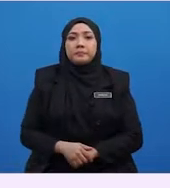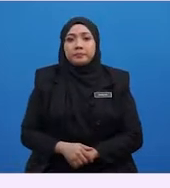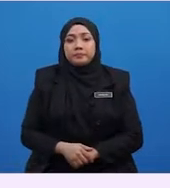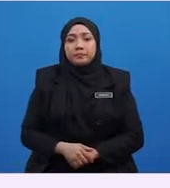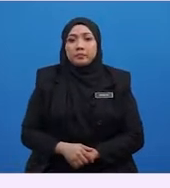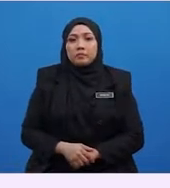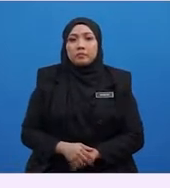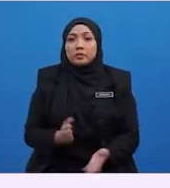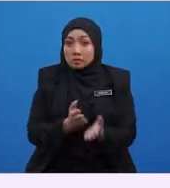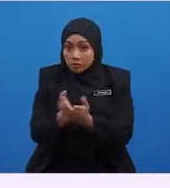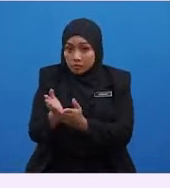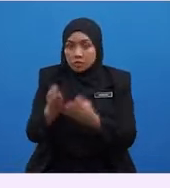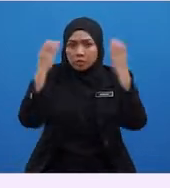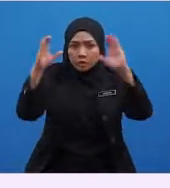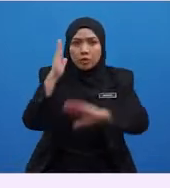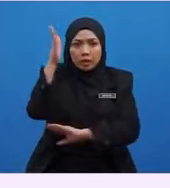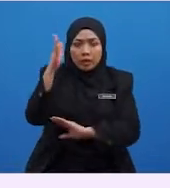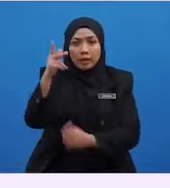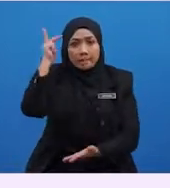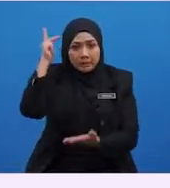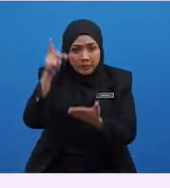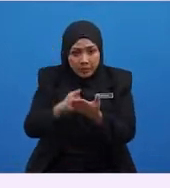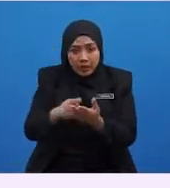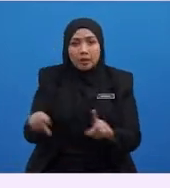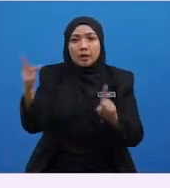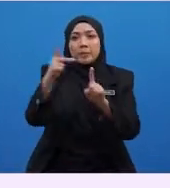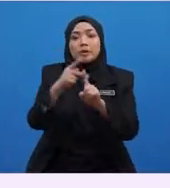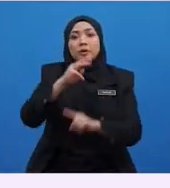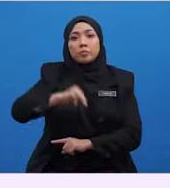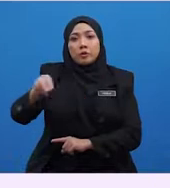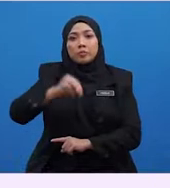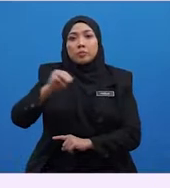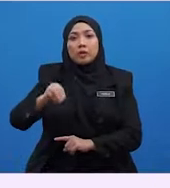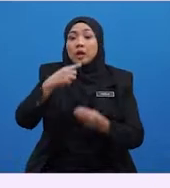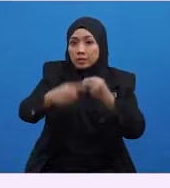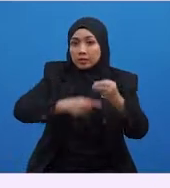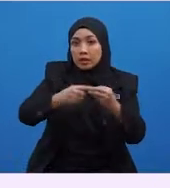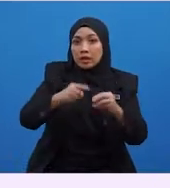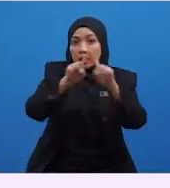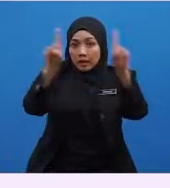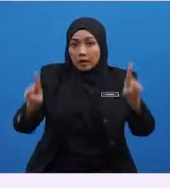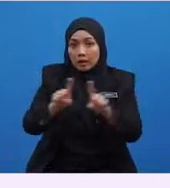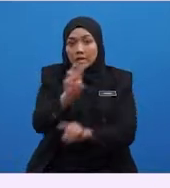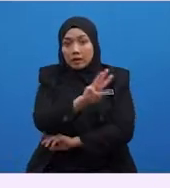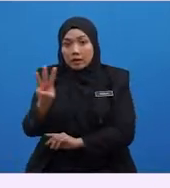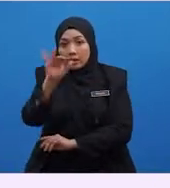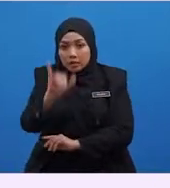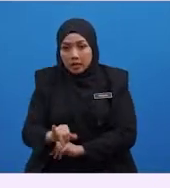Seterusnya, cikgu akan memperkenalkan kepada anda tentang laman web yang